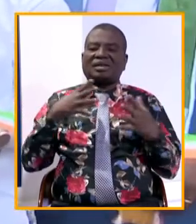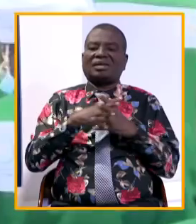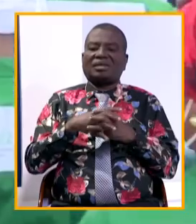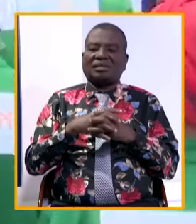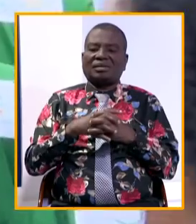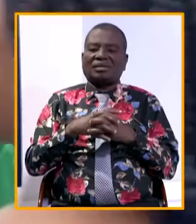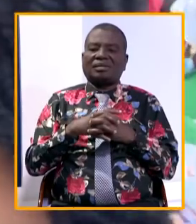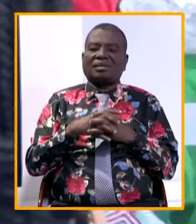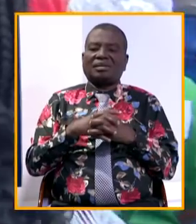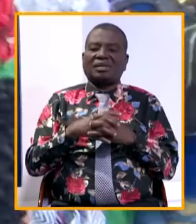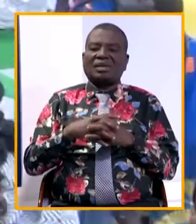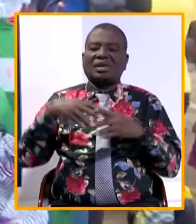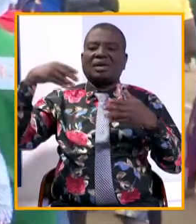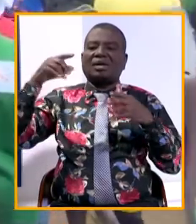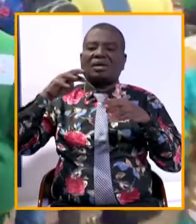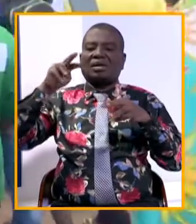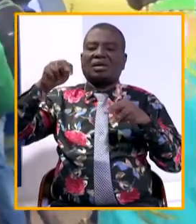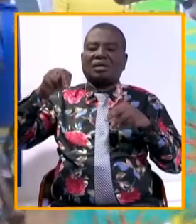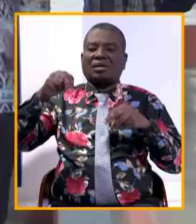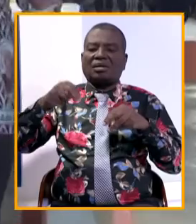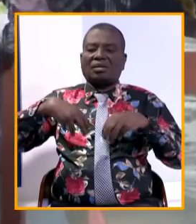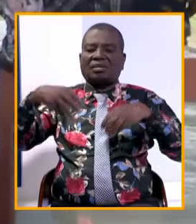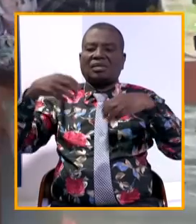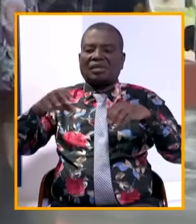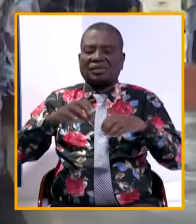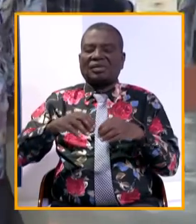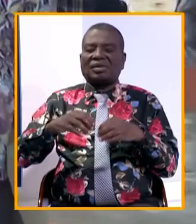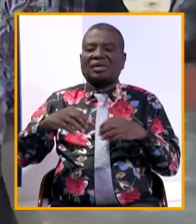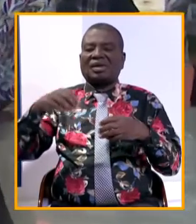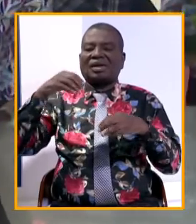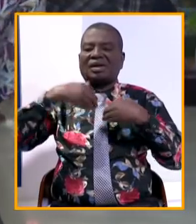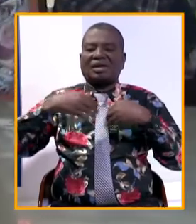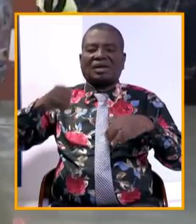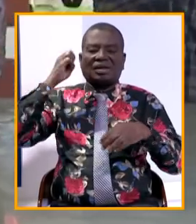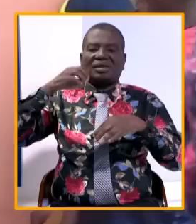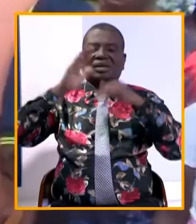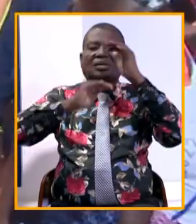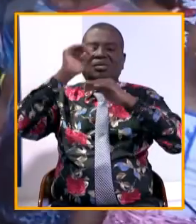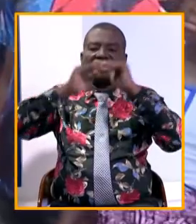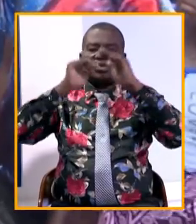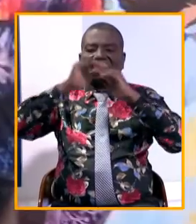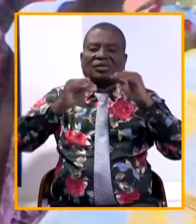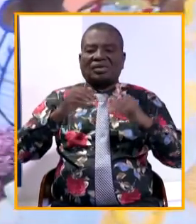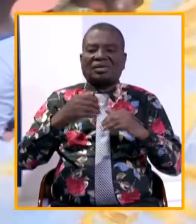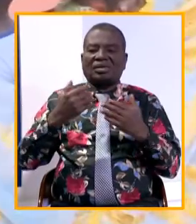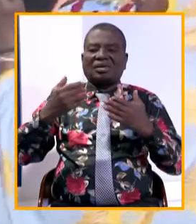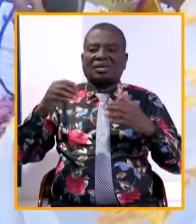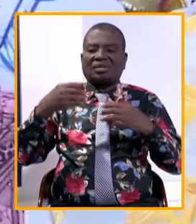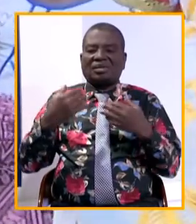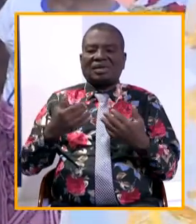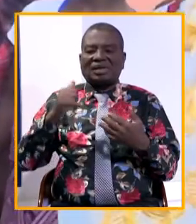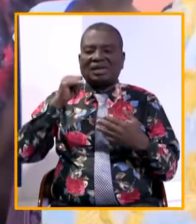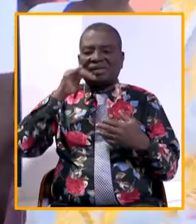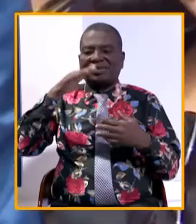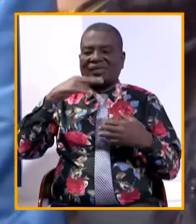par la municipalité. Un marché baptisé Dominique Ouattara, nom de la première dame de Côte d'Ivoire, pour lui témoigner la reconnaissance des femmes